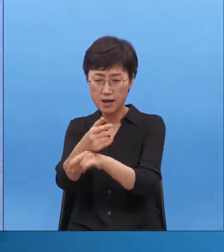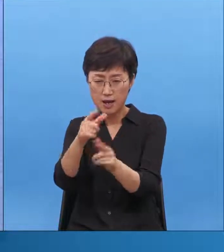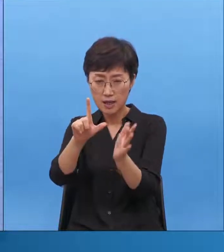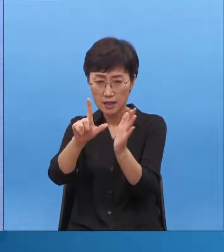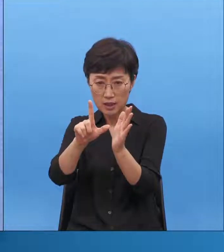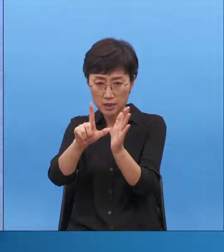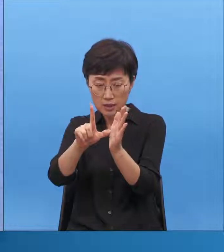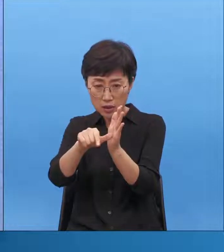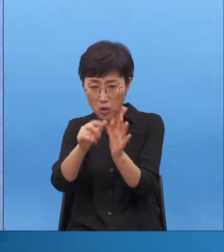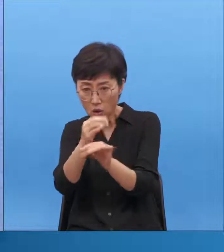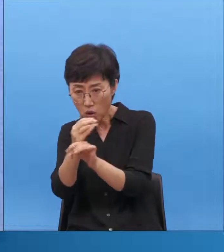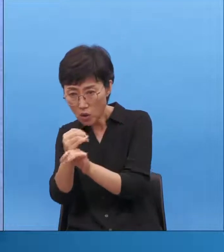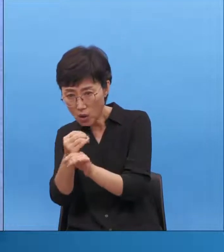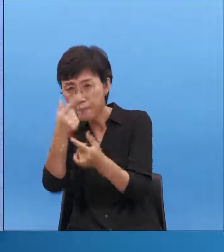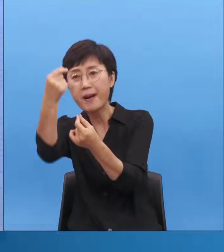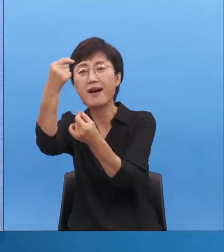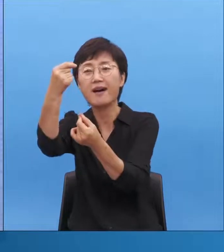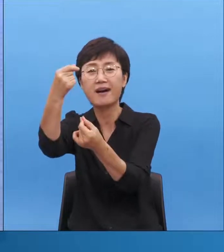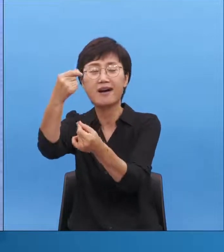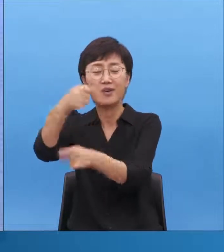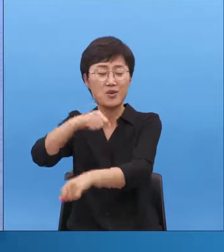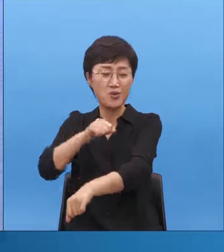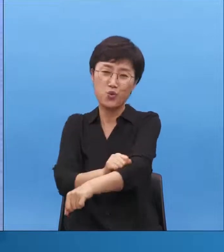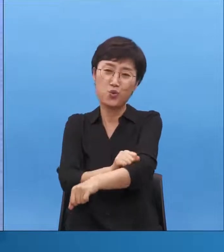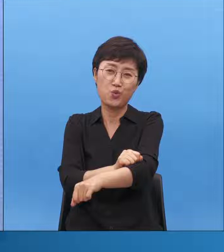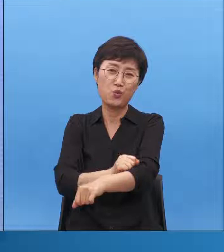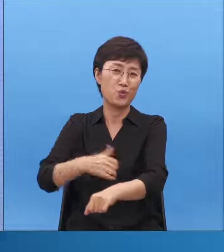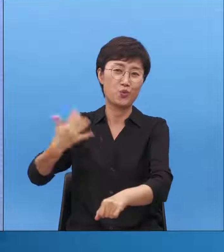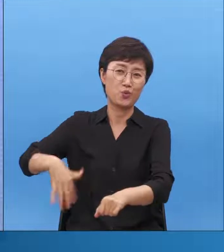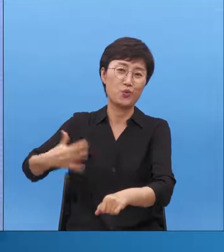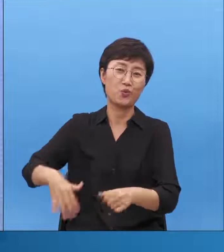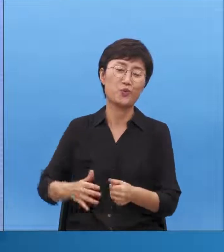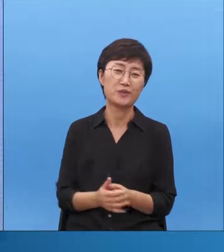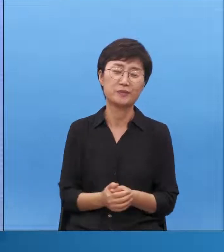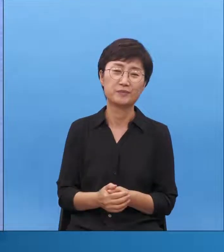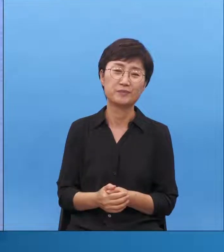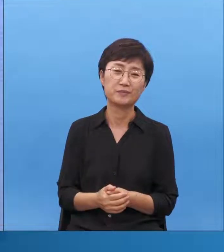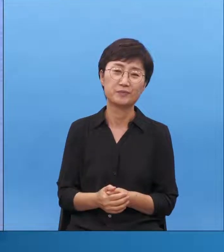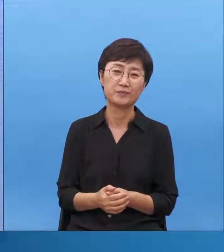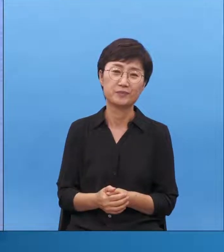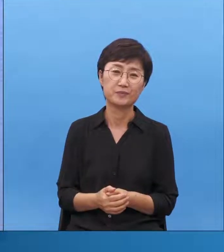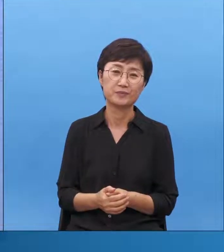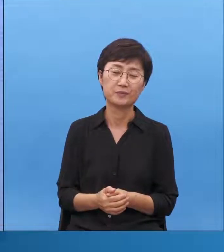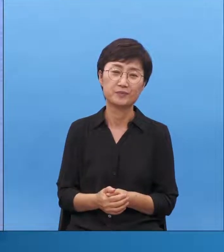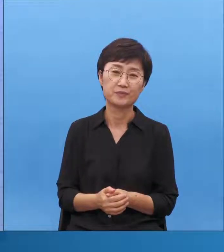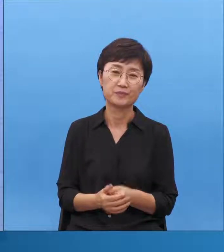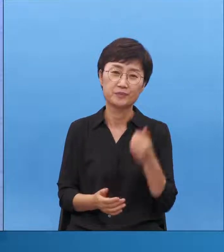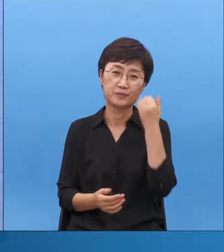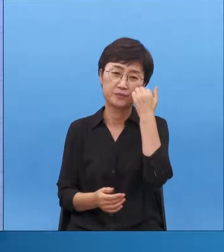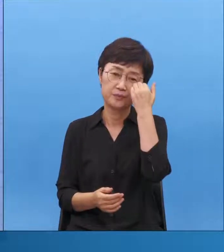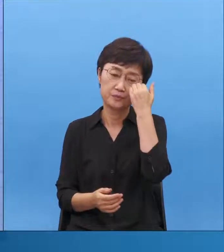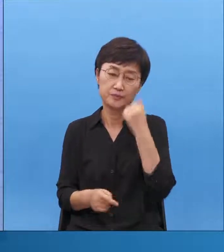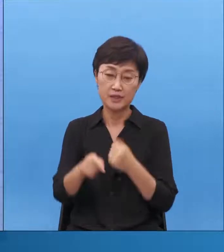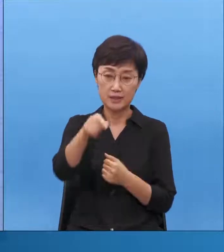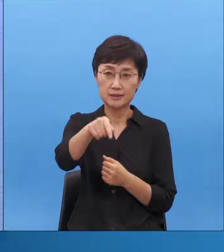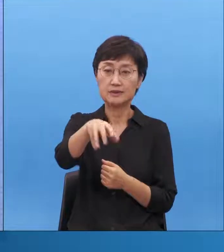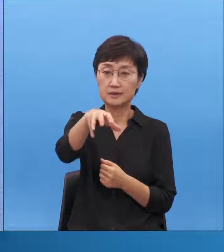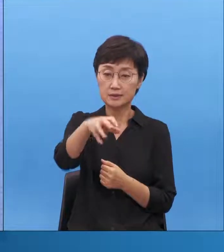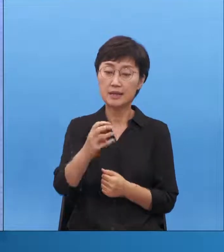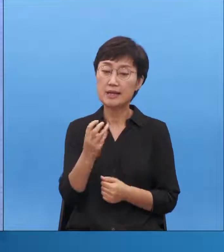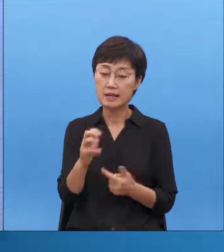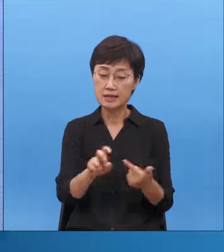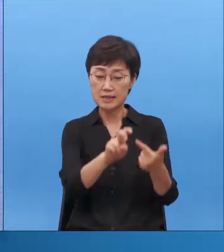tremendous blessings waiting for Emmanuel Soul Church that they did the church construction so well. 거기에 237